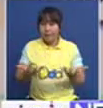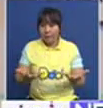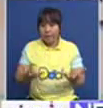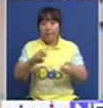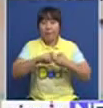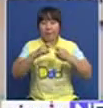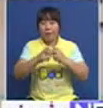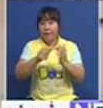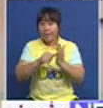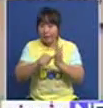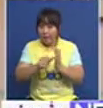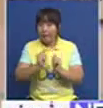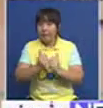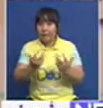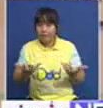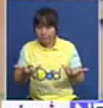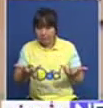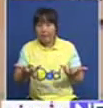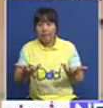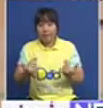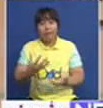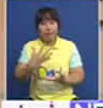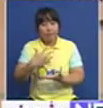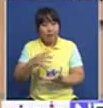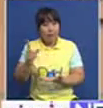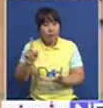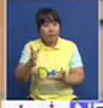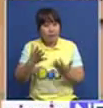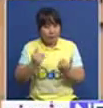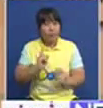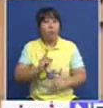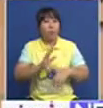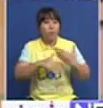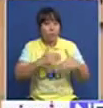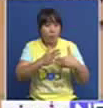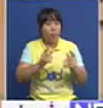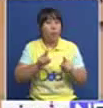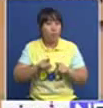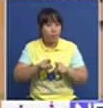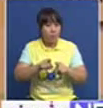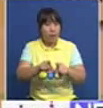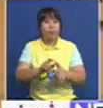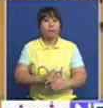หาร่วมกันได้อย่างไรคือพูดง่ายๆคือเราจะต้องเจริญเติบโตไปด้วยกัน